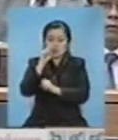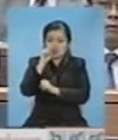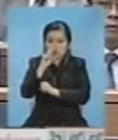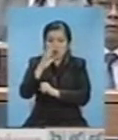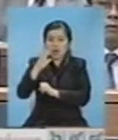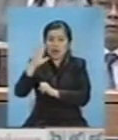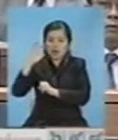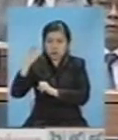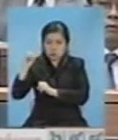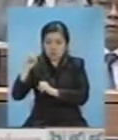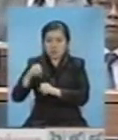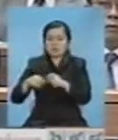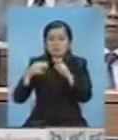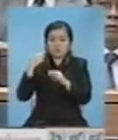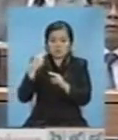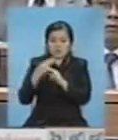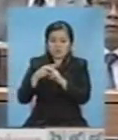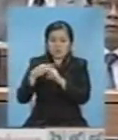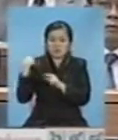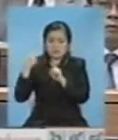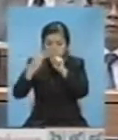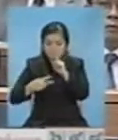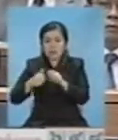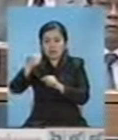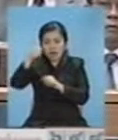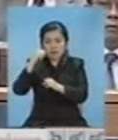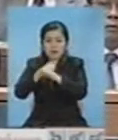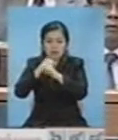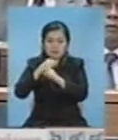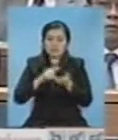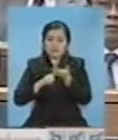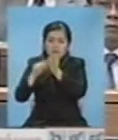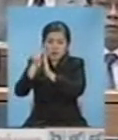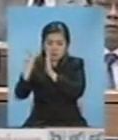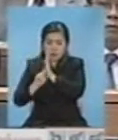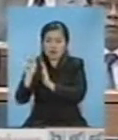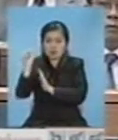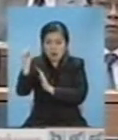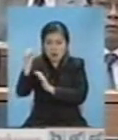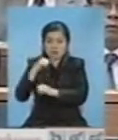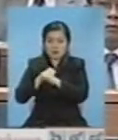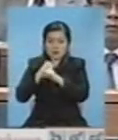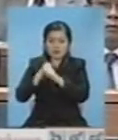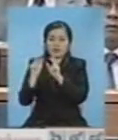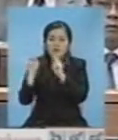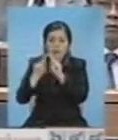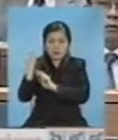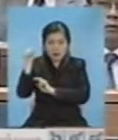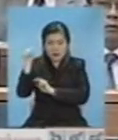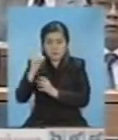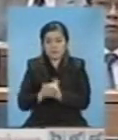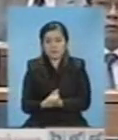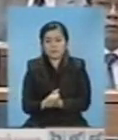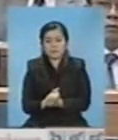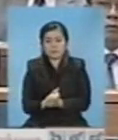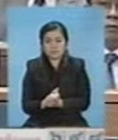กรรมาธิการวิสามัญต้องถูกบังคับให้เอาตัวแทนภาคประชาชนที่ยื่นเสนอกฎหมายเข้าไปเป็นกรรมาธิการด้วย